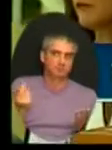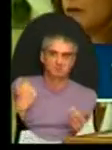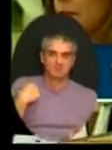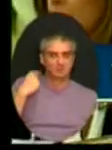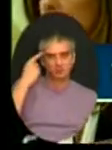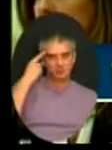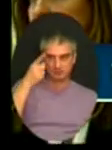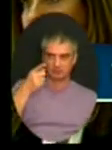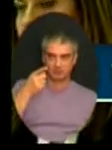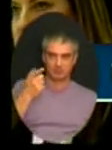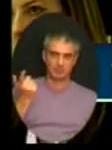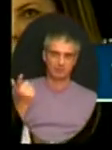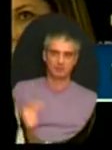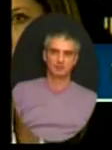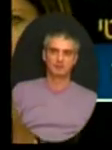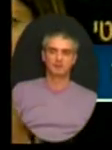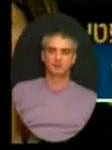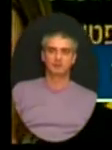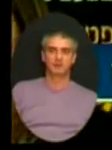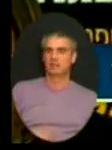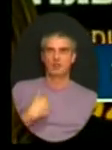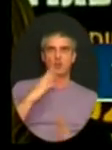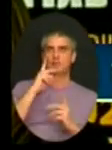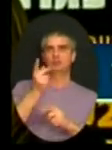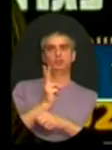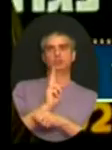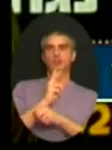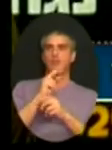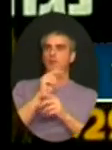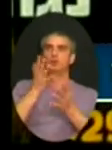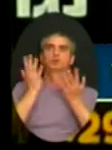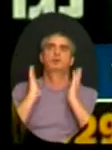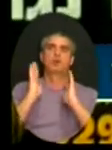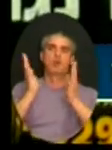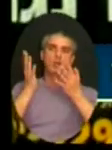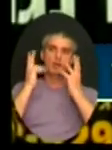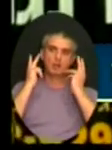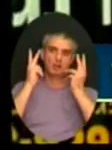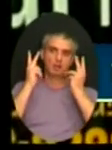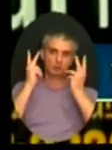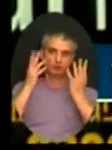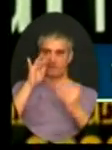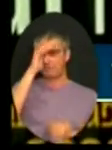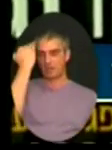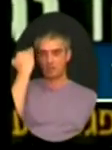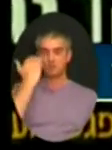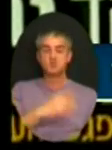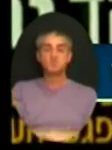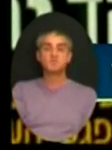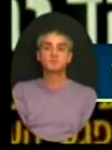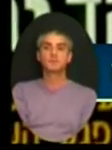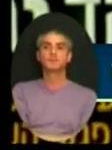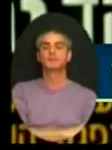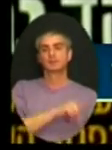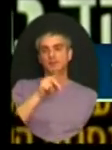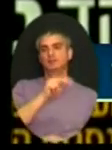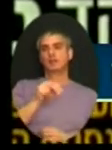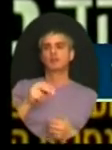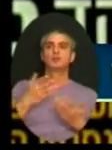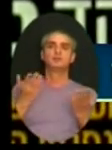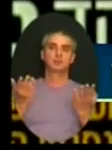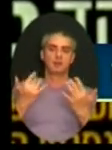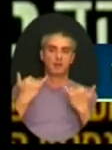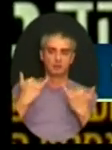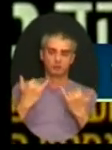שהיא תמציא משהו תשקר בעניין כל כך חשוב וחמור. אז זה העניין, תראי,